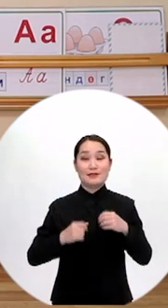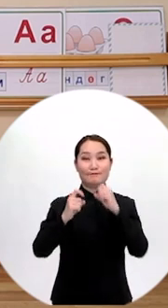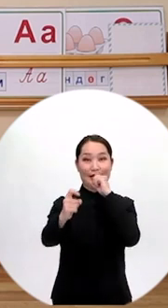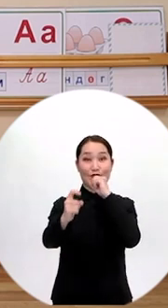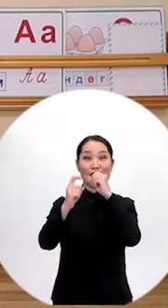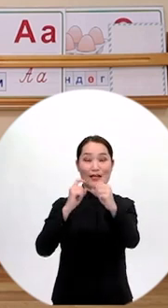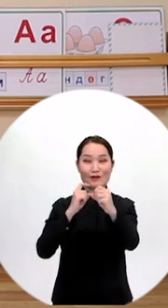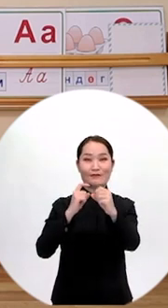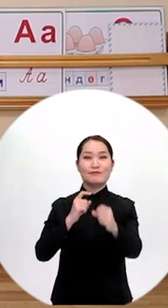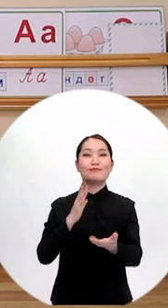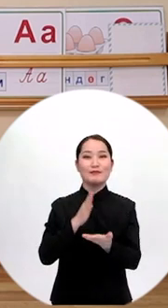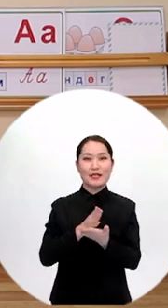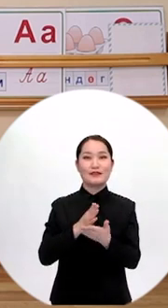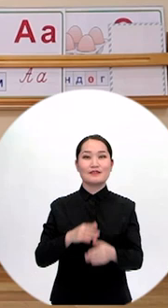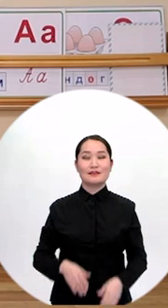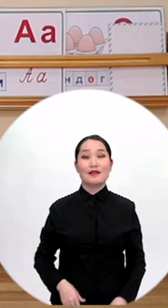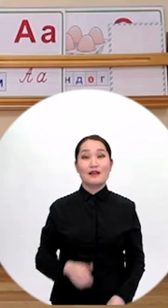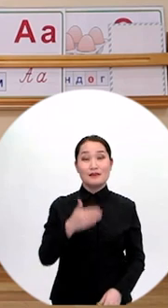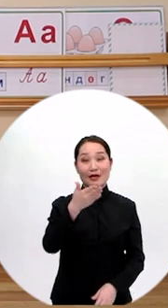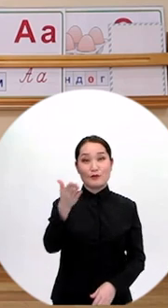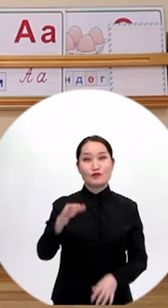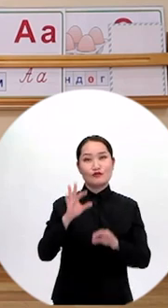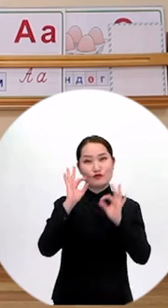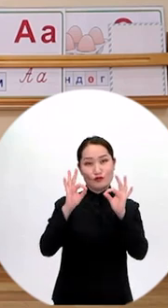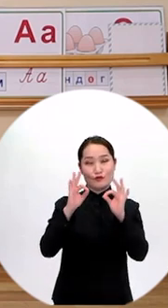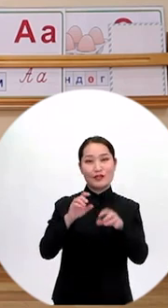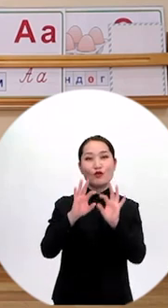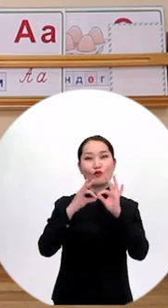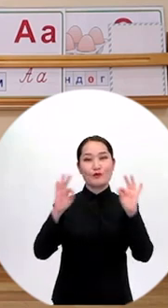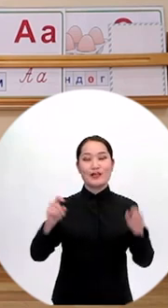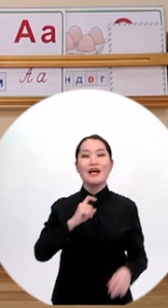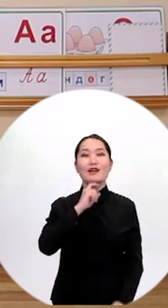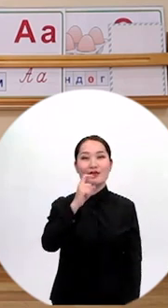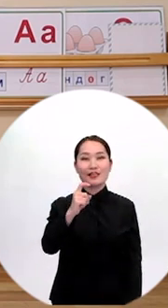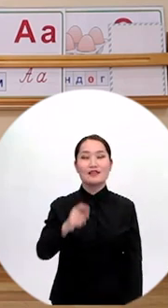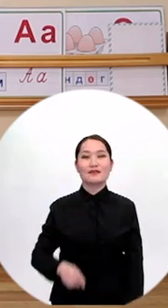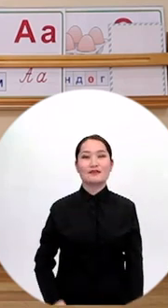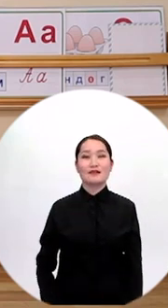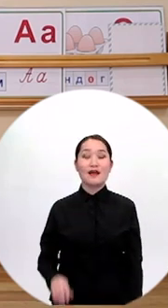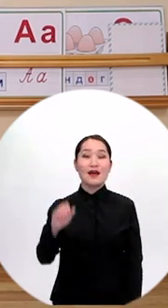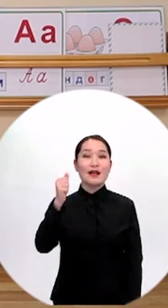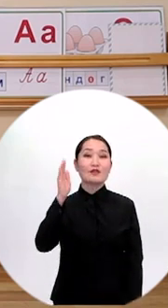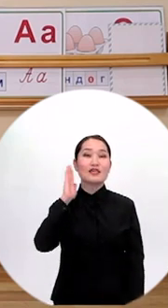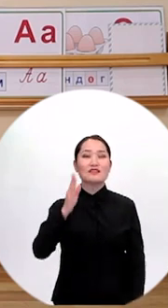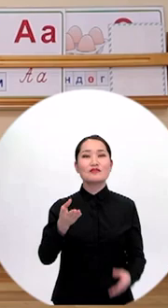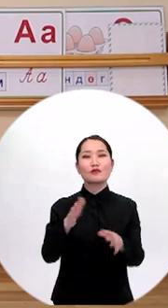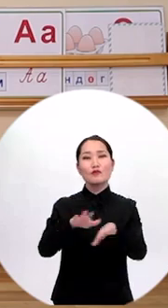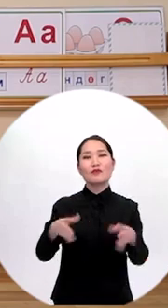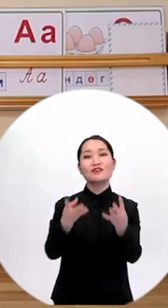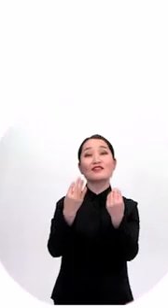асууна. Та бүхэн бүтэн өгүүлбэрээр хариулахаа мартуузай. Алуан гой хэдэн хүүхэдтэй